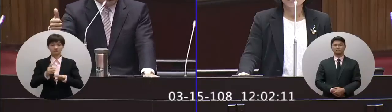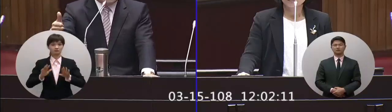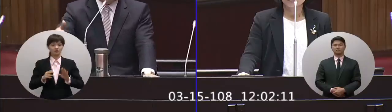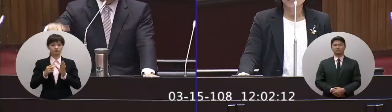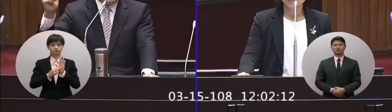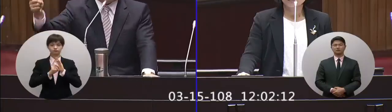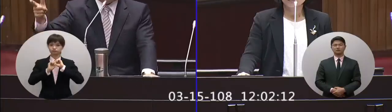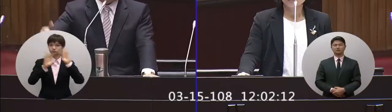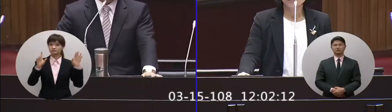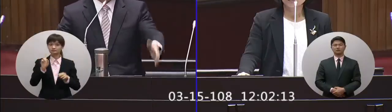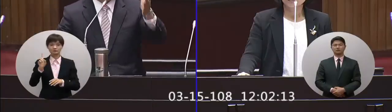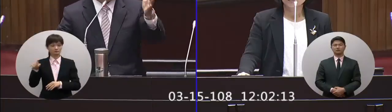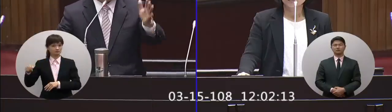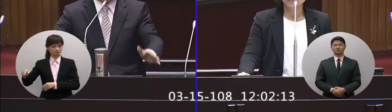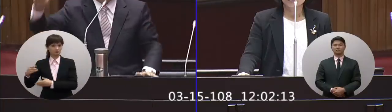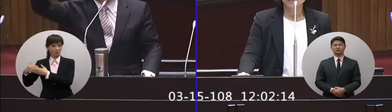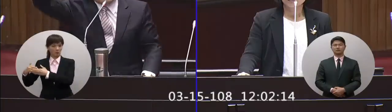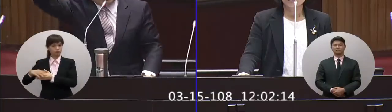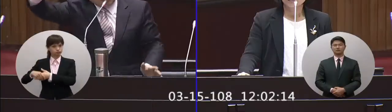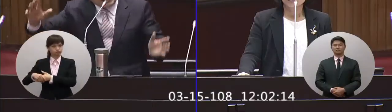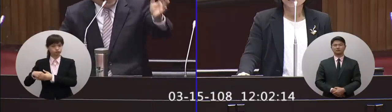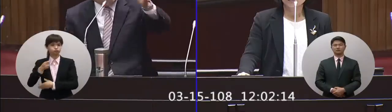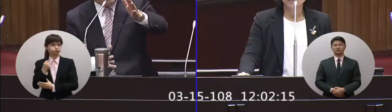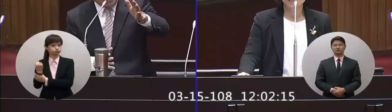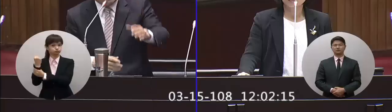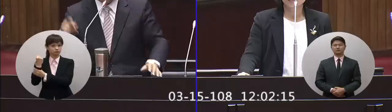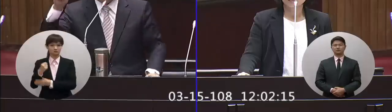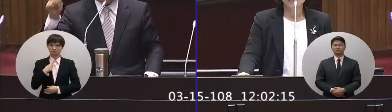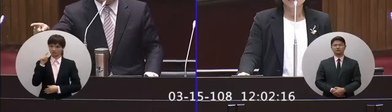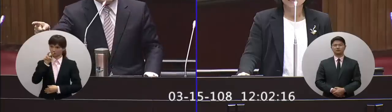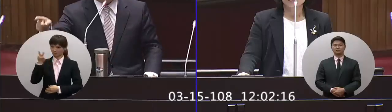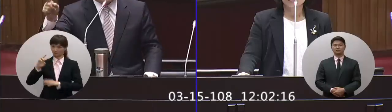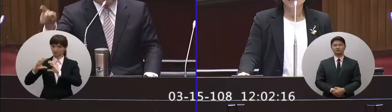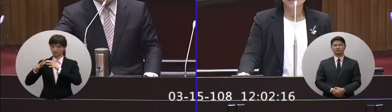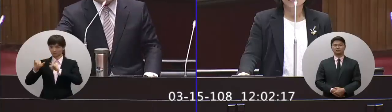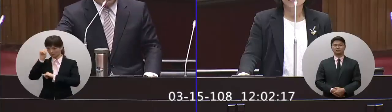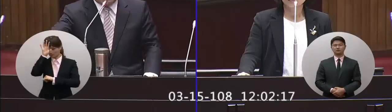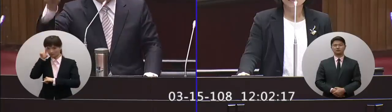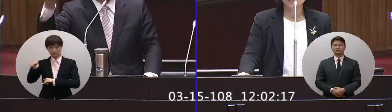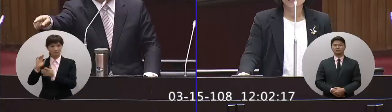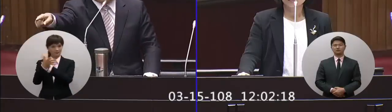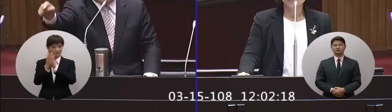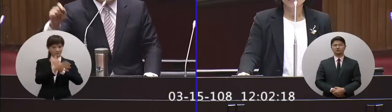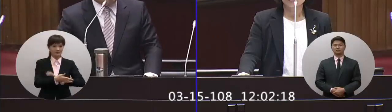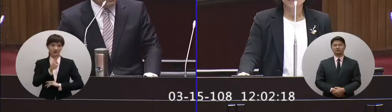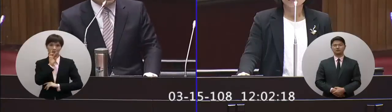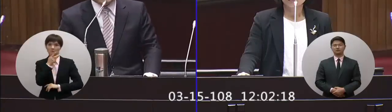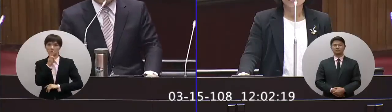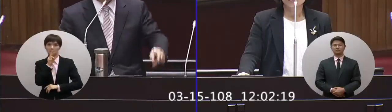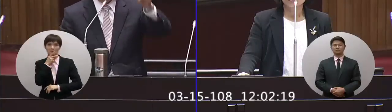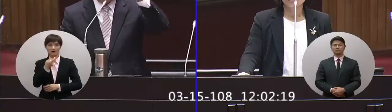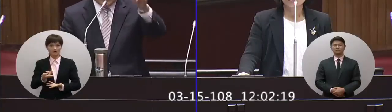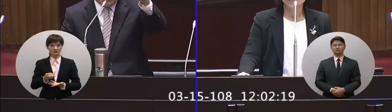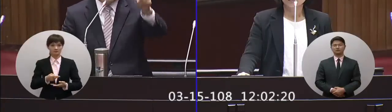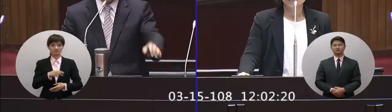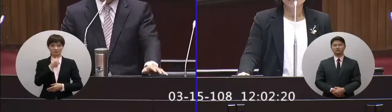网是对的，他支持。我就觉得你看国民党变化，而蒋万安讲出真话，国民党还抨击